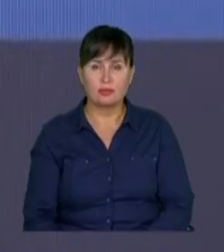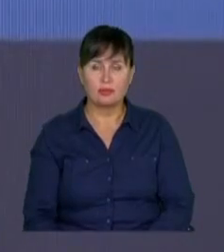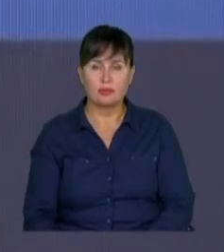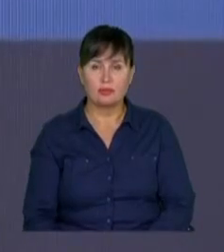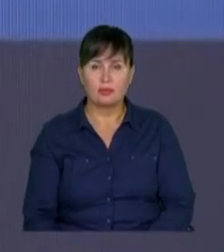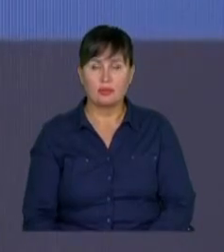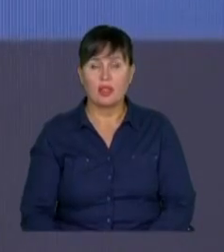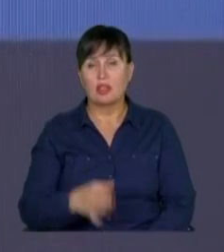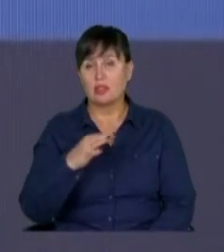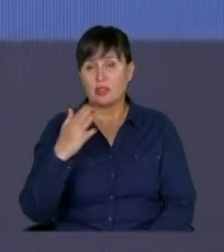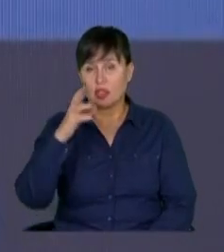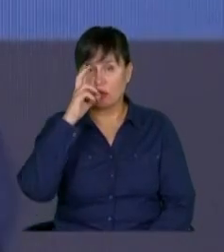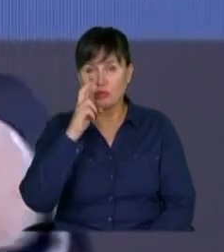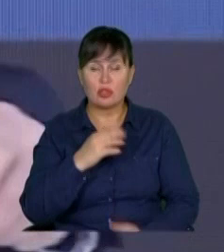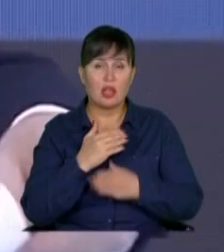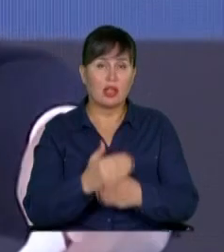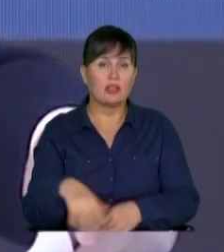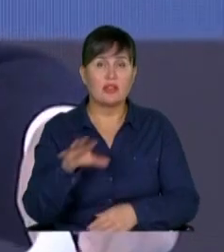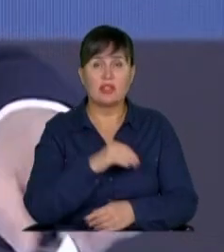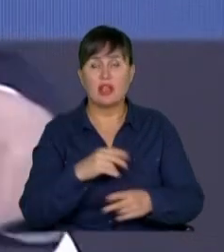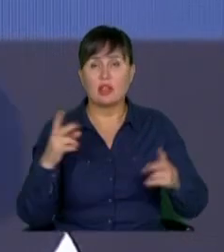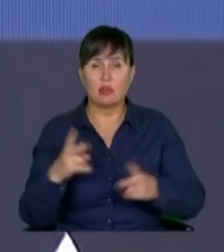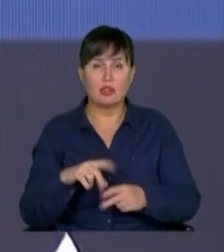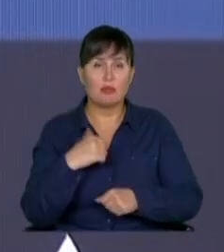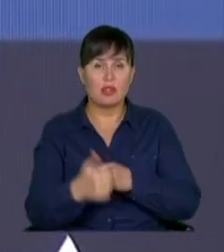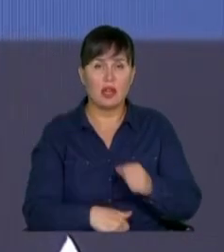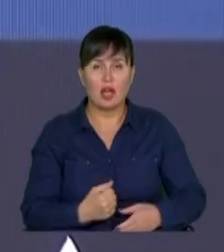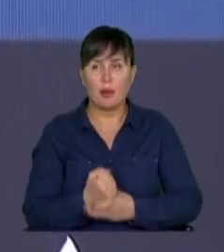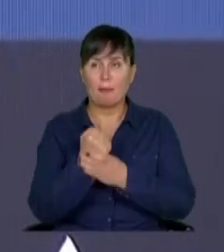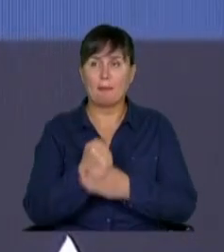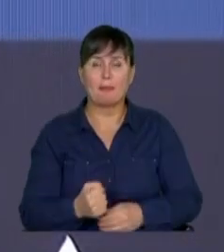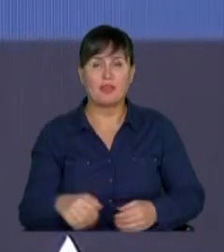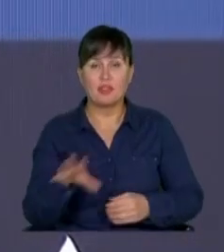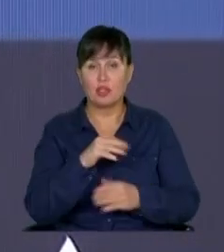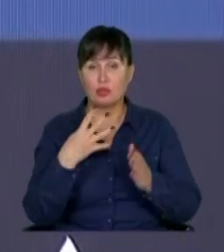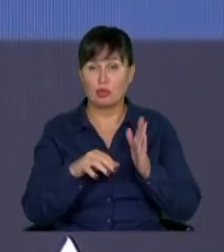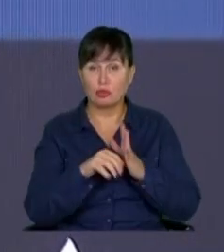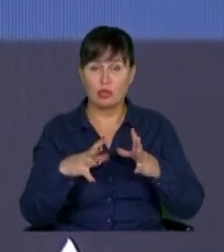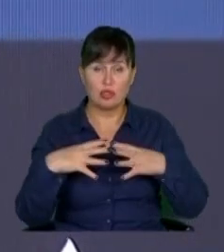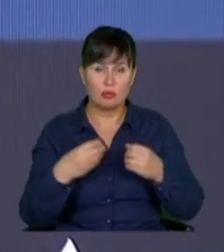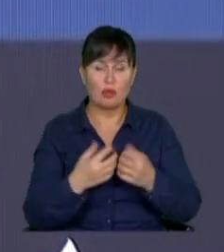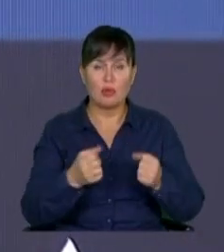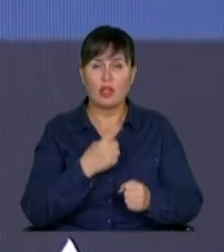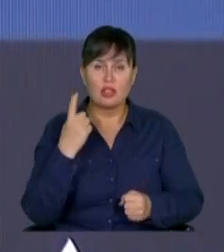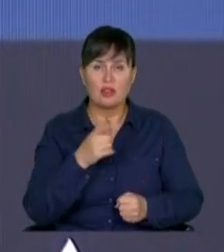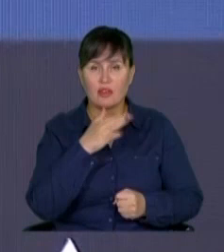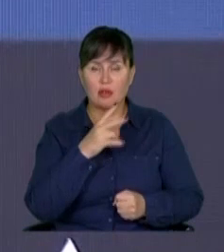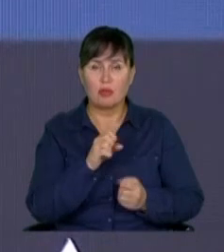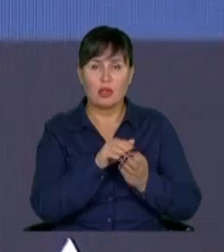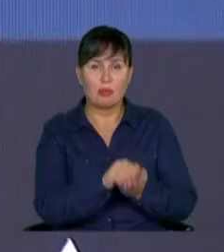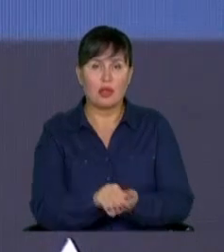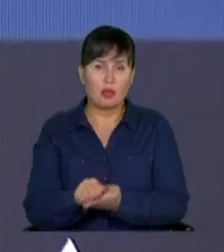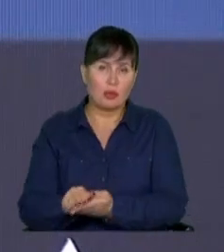Со стороны государства оказана вся необходимая материальная поддержка. Все 46 семей получили единовременную выплату на